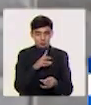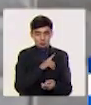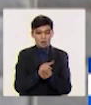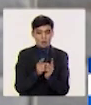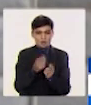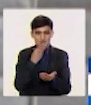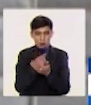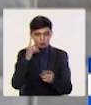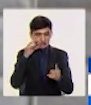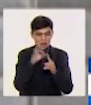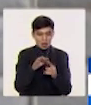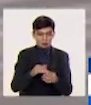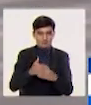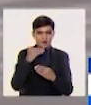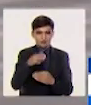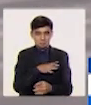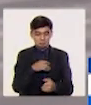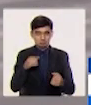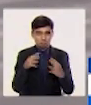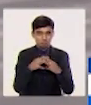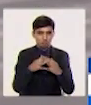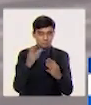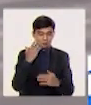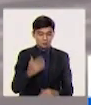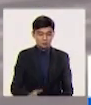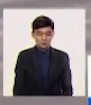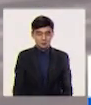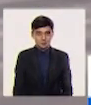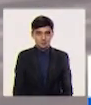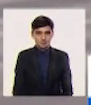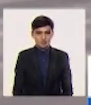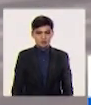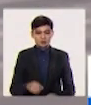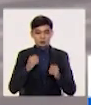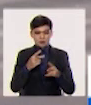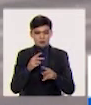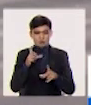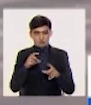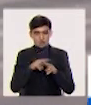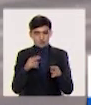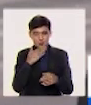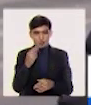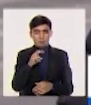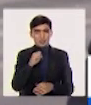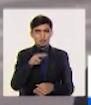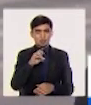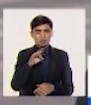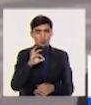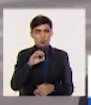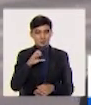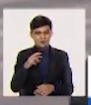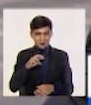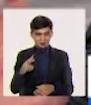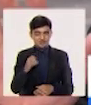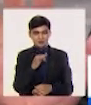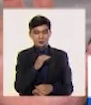өздерінің саяси мансаптарын жоғары қойған. Олай адам жоқта, баспасөз жоқта, ана Петросян да Муталибов та адамша бір-бірімен